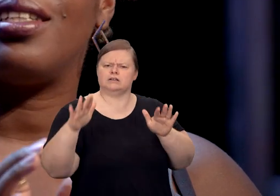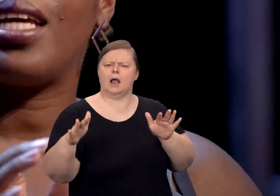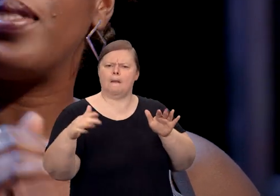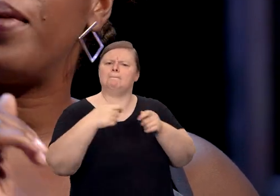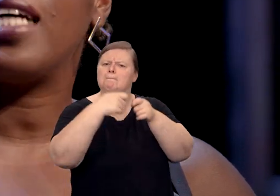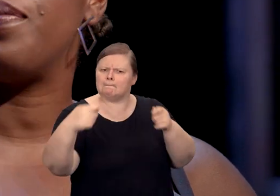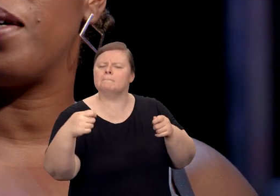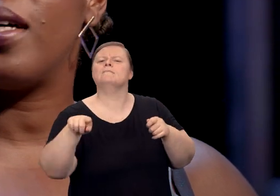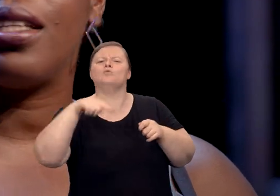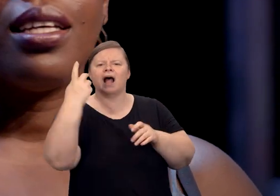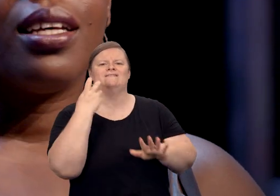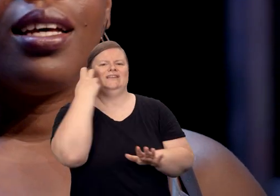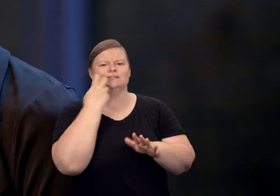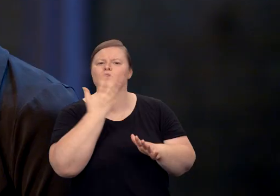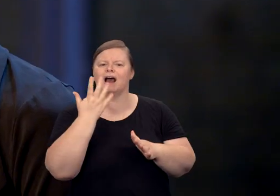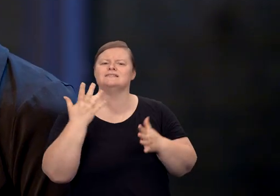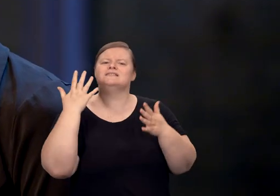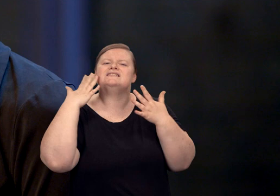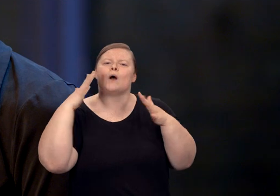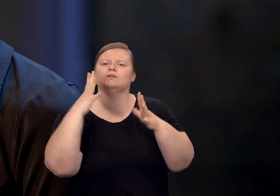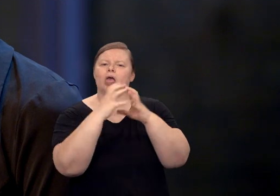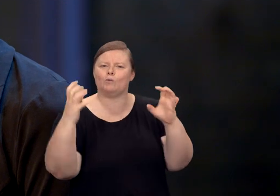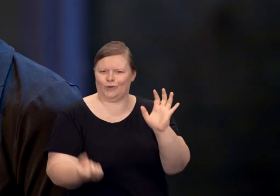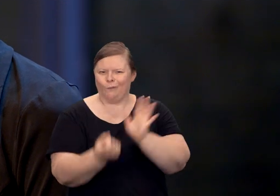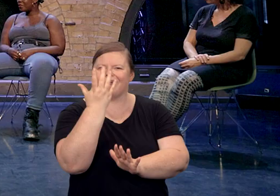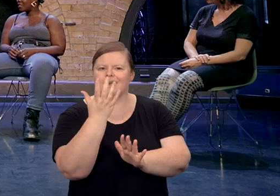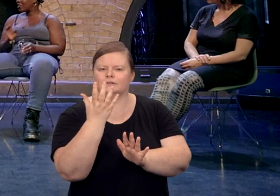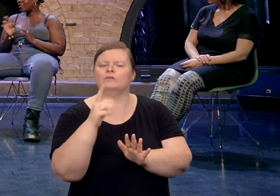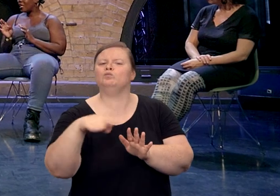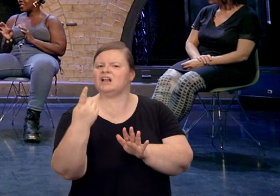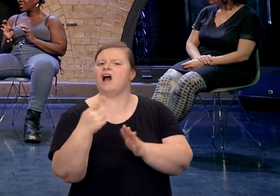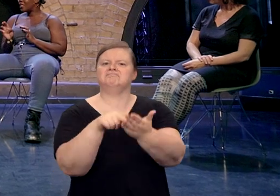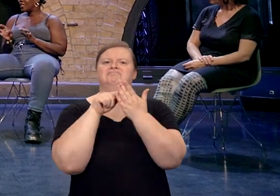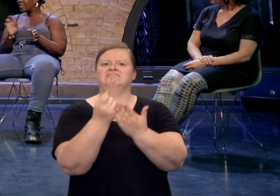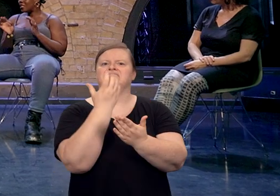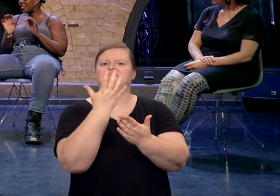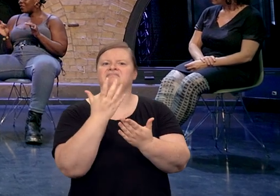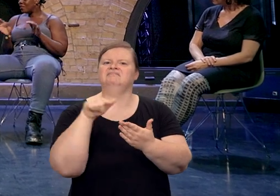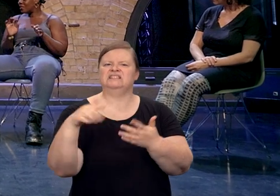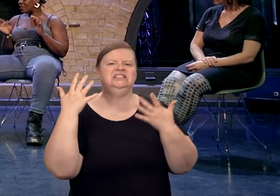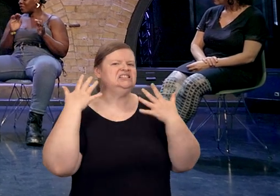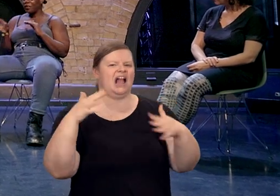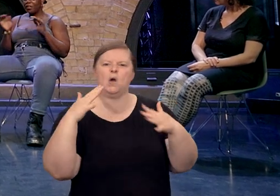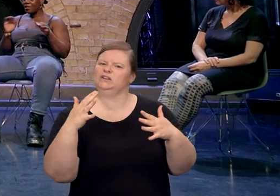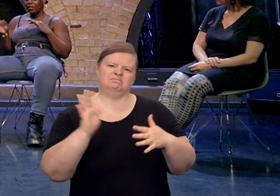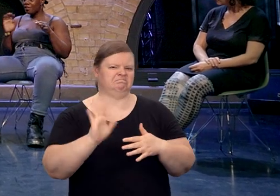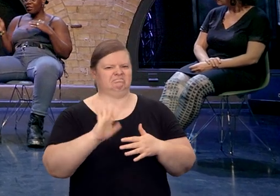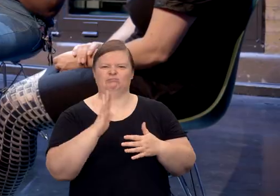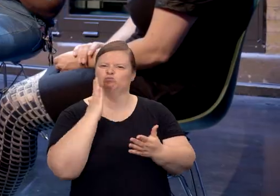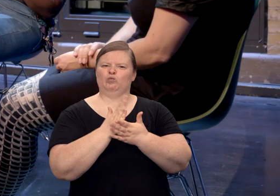halt, ich habe es, glaube ich, langsamer gemacht, habe ich versucht, bei Soundcloud hochzuladen und dann stand da halt, dieser Sound ist